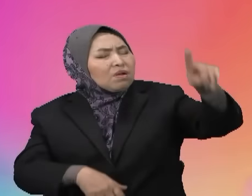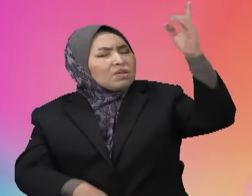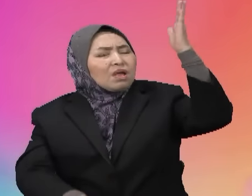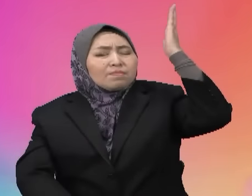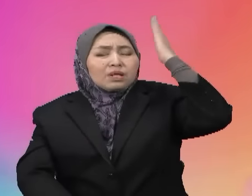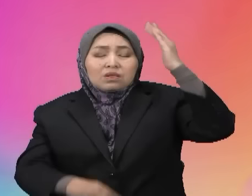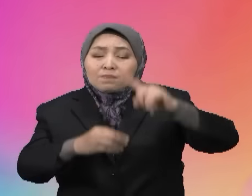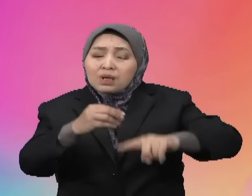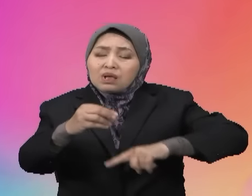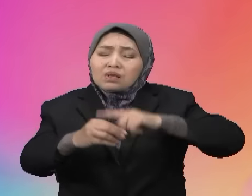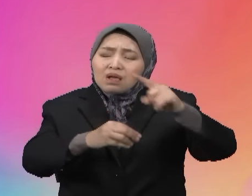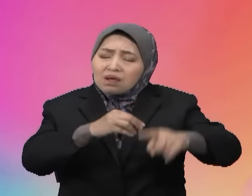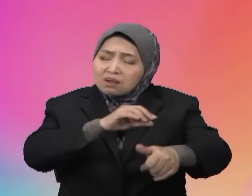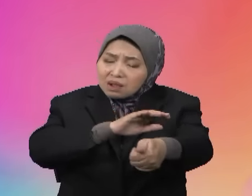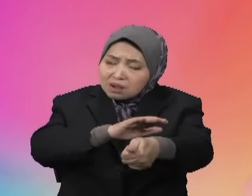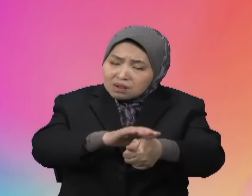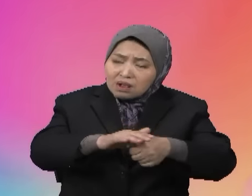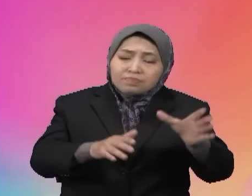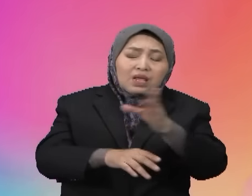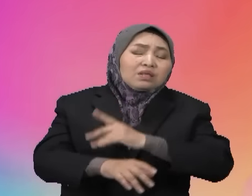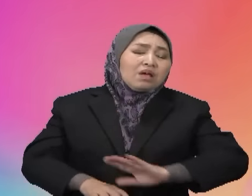والشهادة